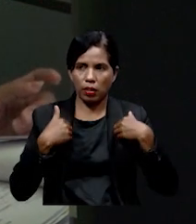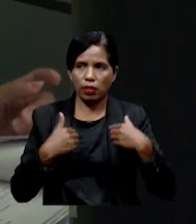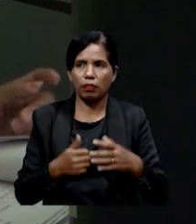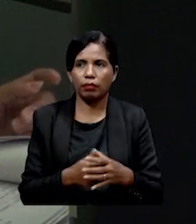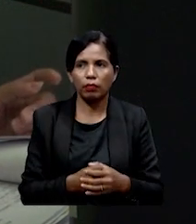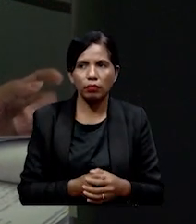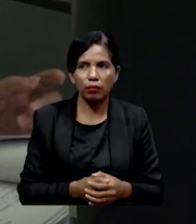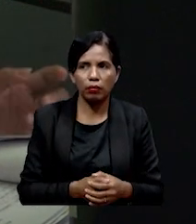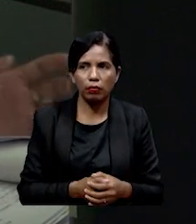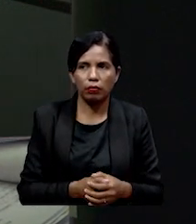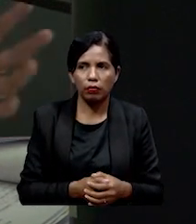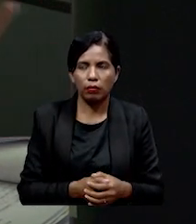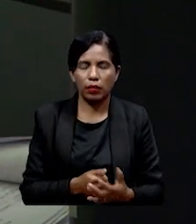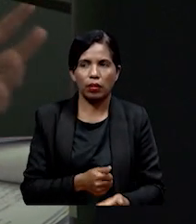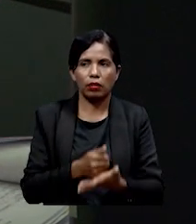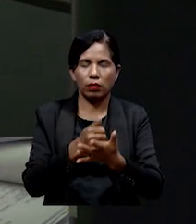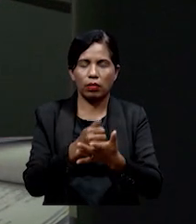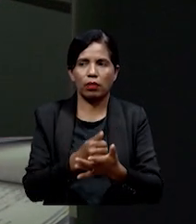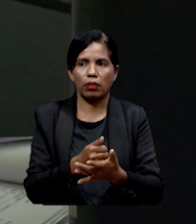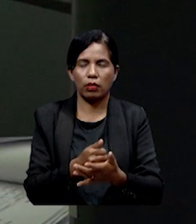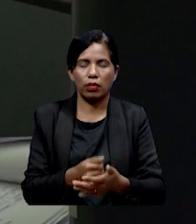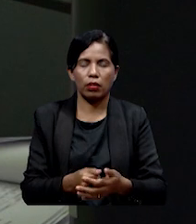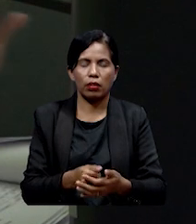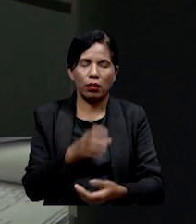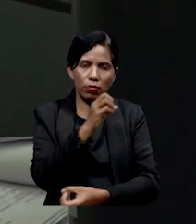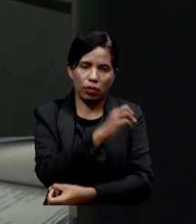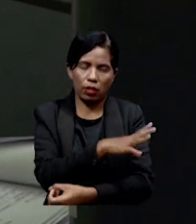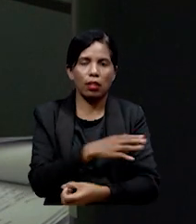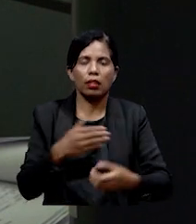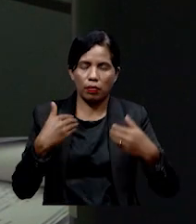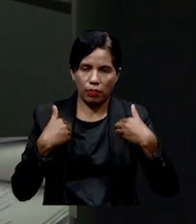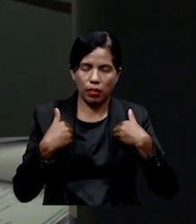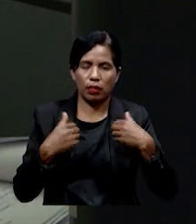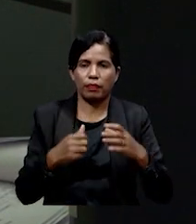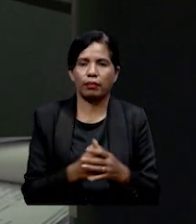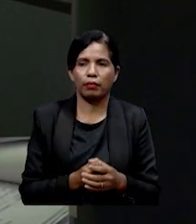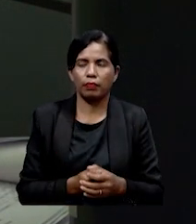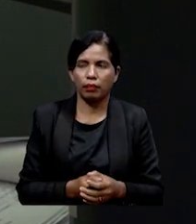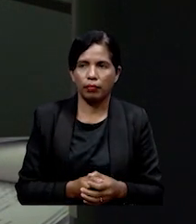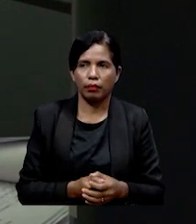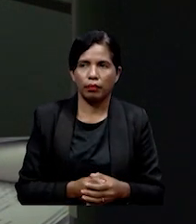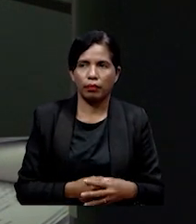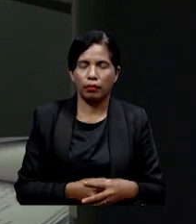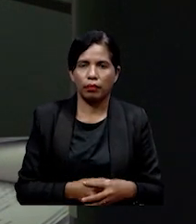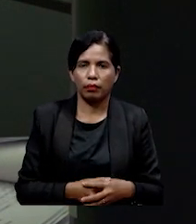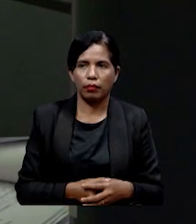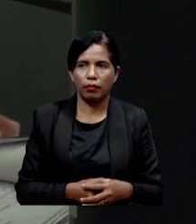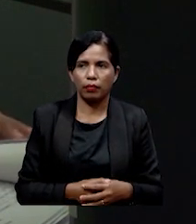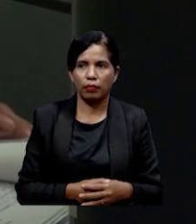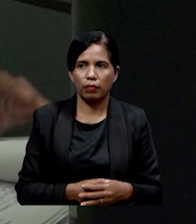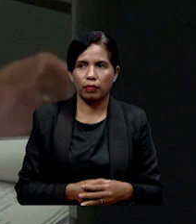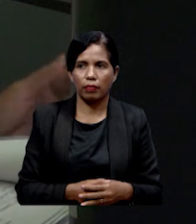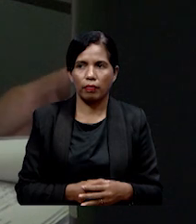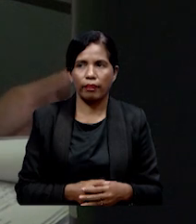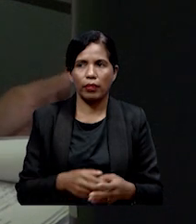iha ne mos iha para atu trona informasi buat cerne ami bele azura iha pati momentu dene. Ne